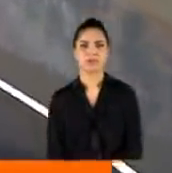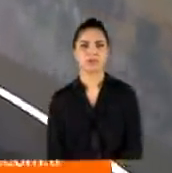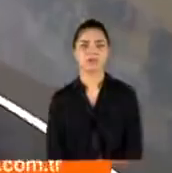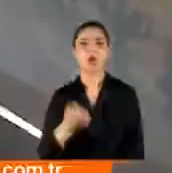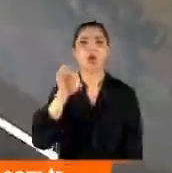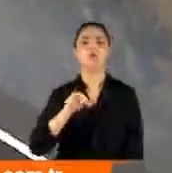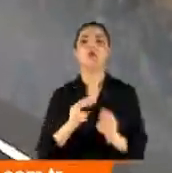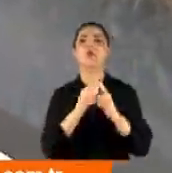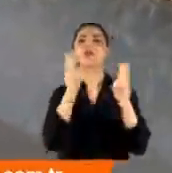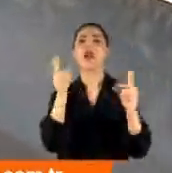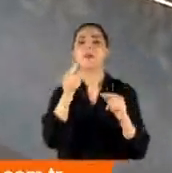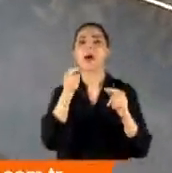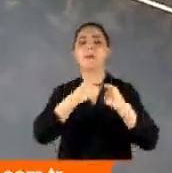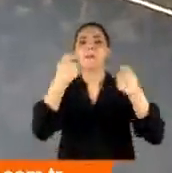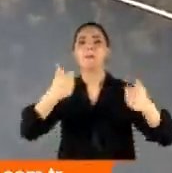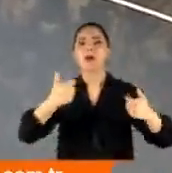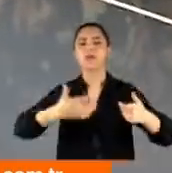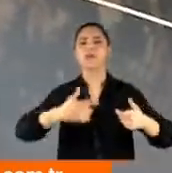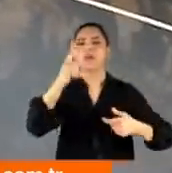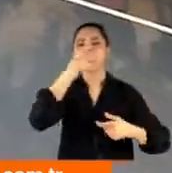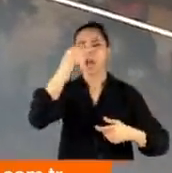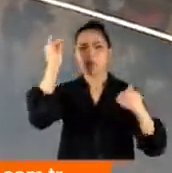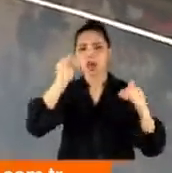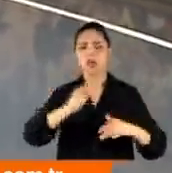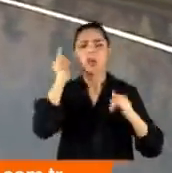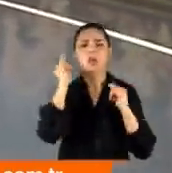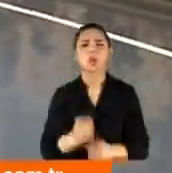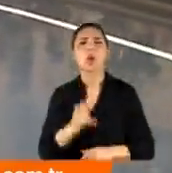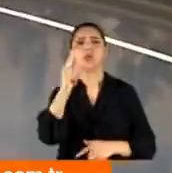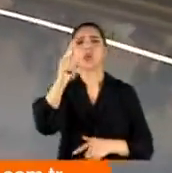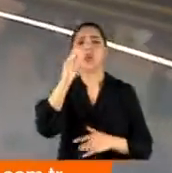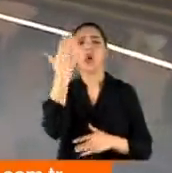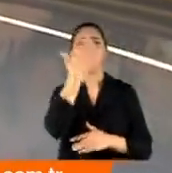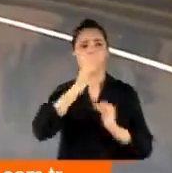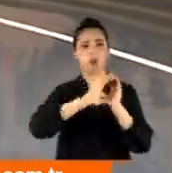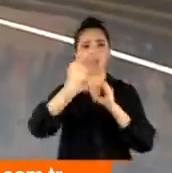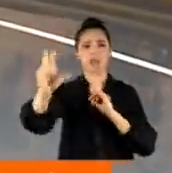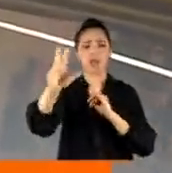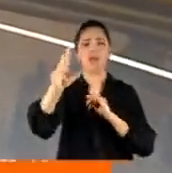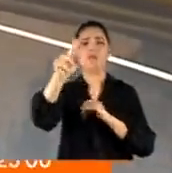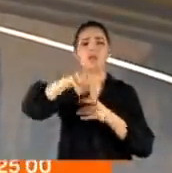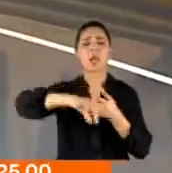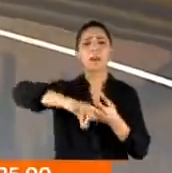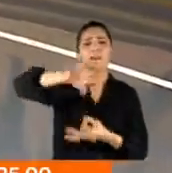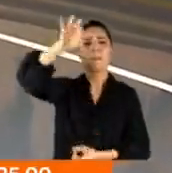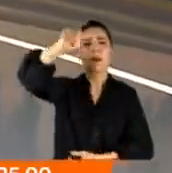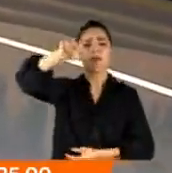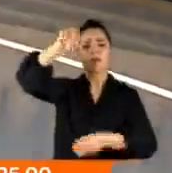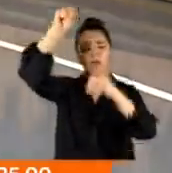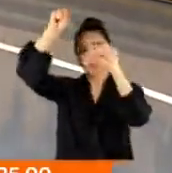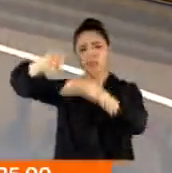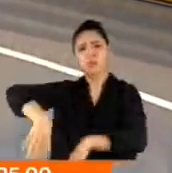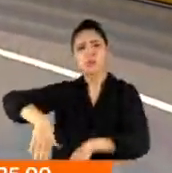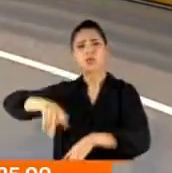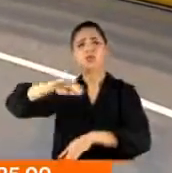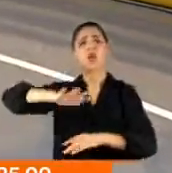Ve bu sabah Batman'dan bir haber geldi, facia haberi. Bir okul servisi onlarca metrelik uçurumdan yuvarlandı.